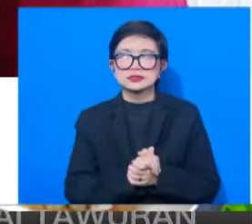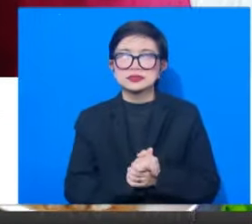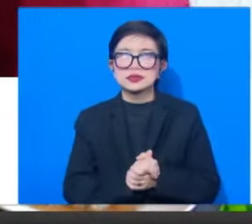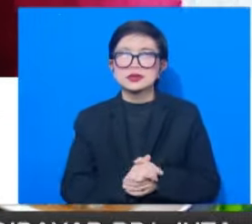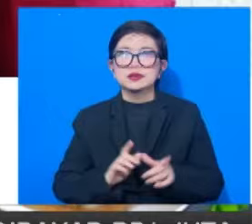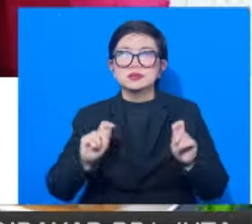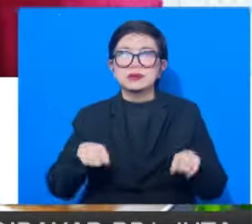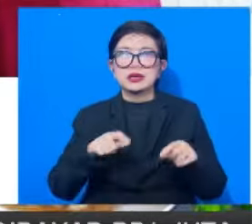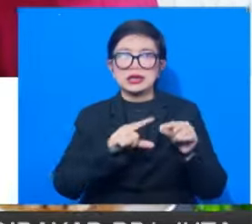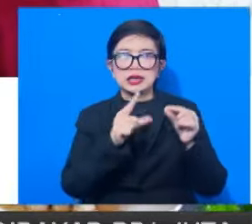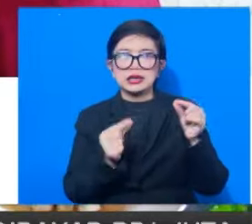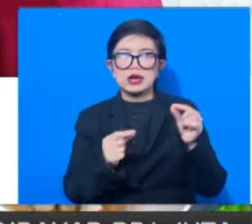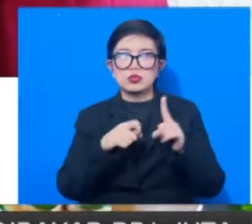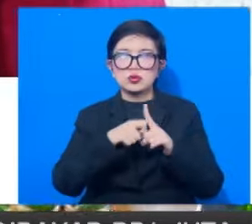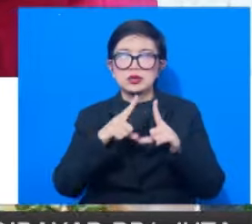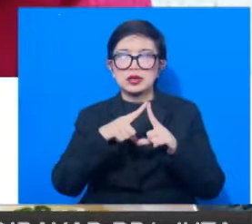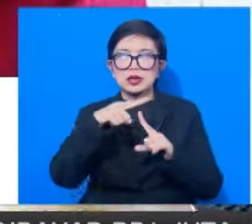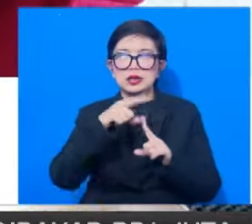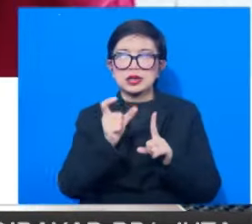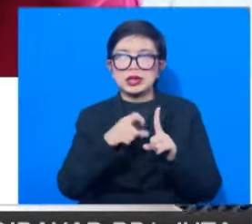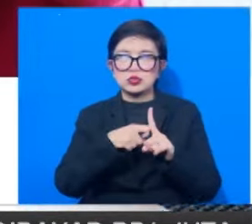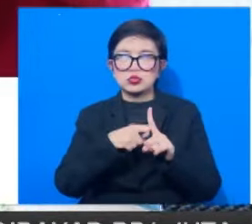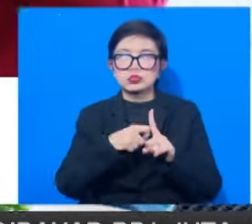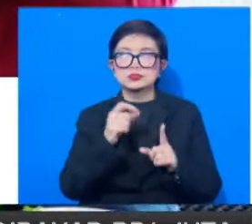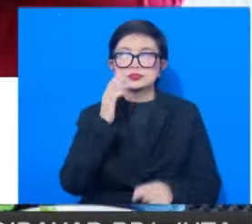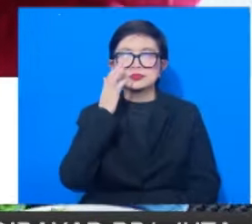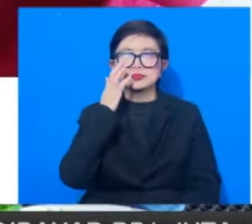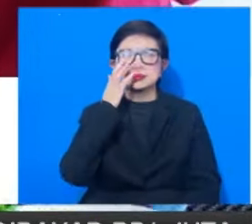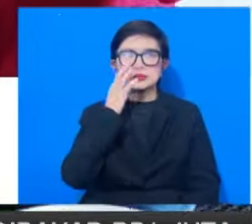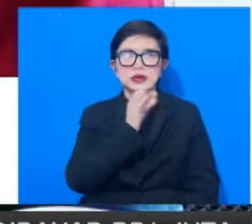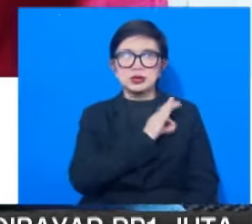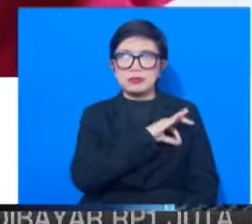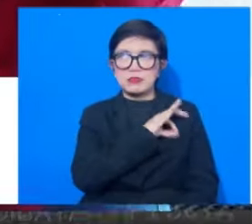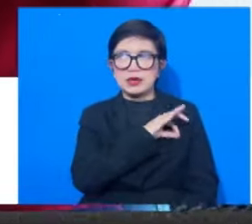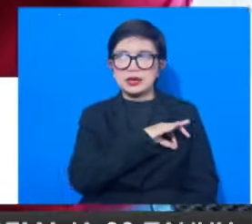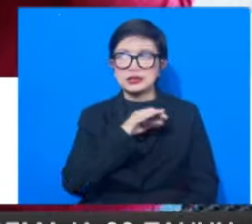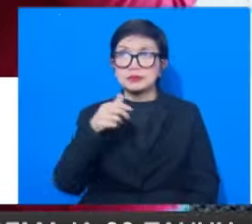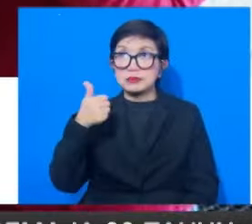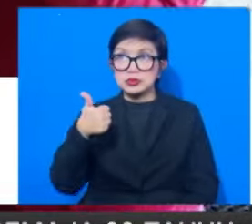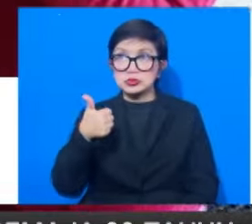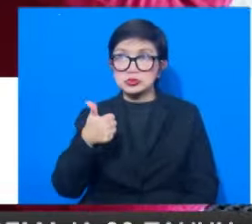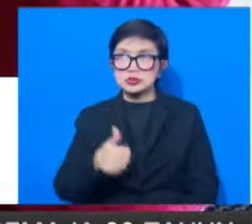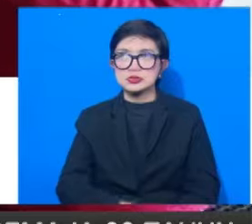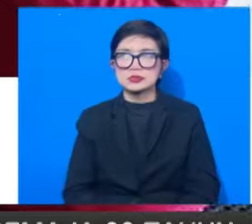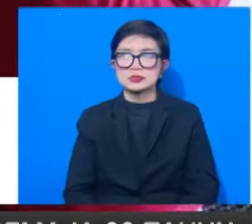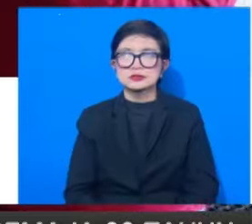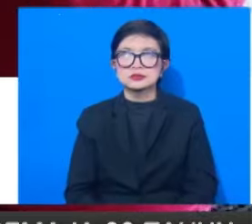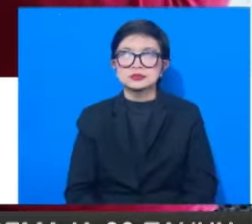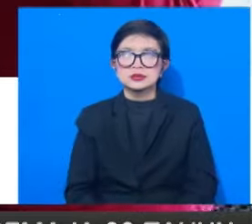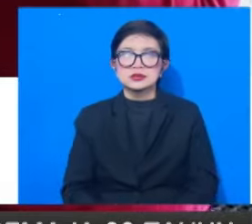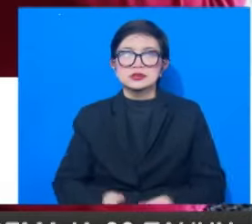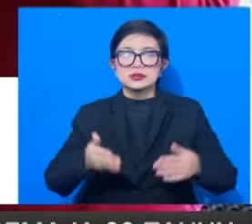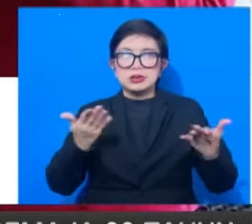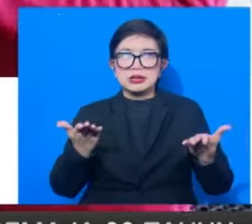katuk ya. Iya. Chef, dari proses memasak daun katuk ini kan kaya manfaat ya. Mm-hmm. Nah ini kita ingin tahu sebenarnya gimana sih cara pengolahan yang